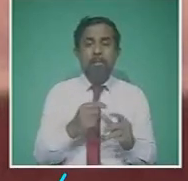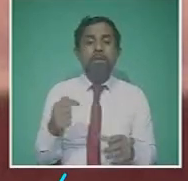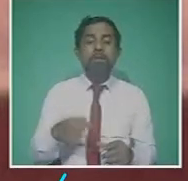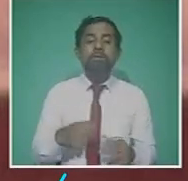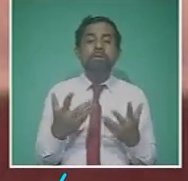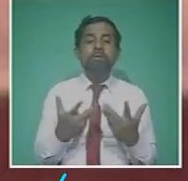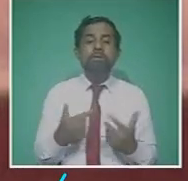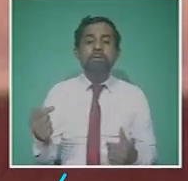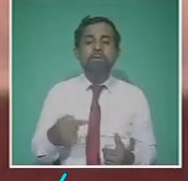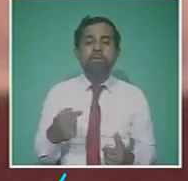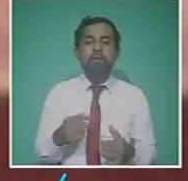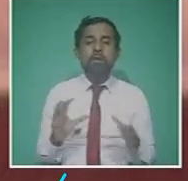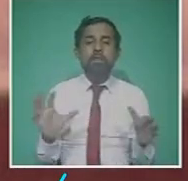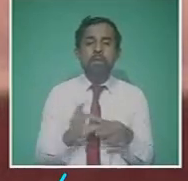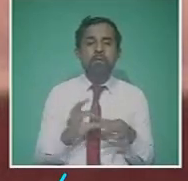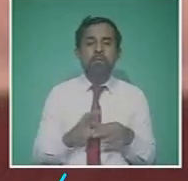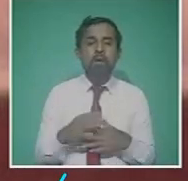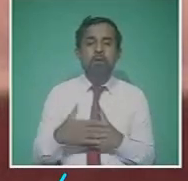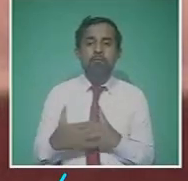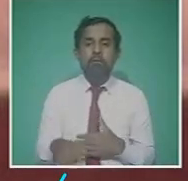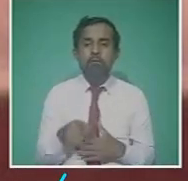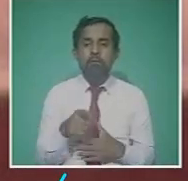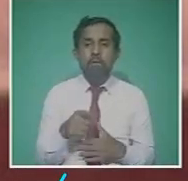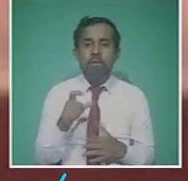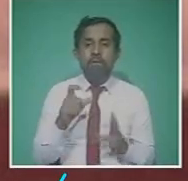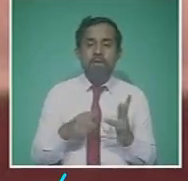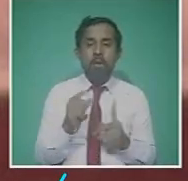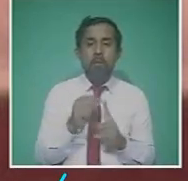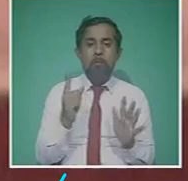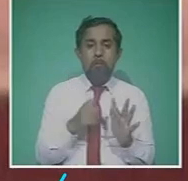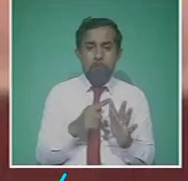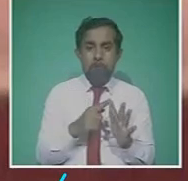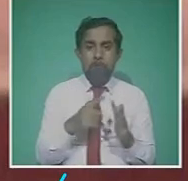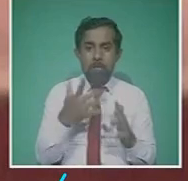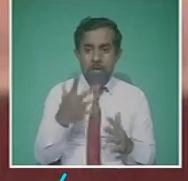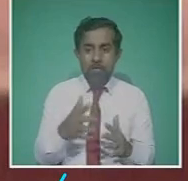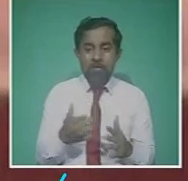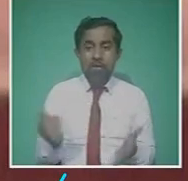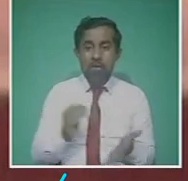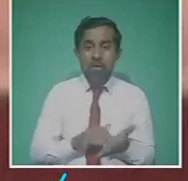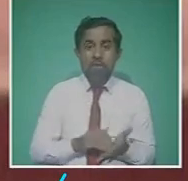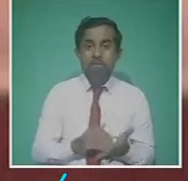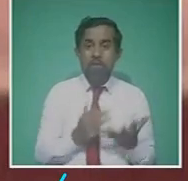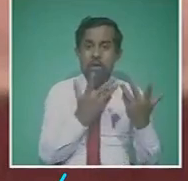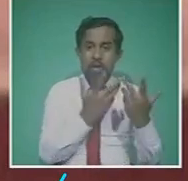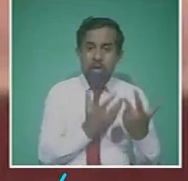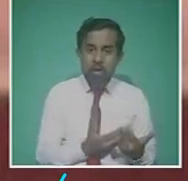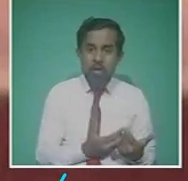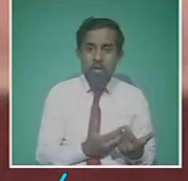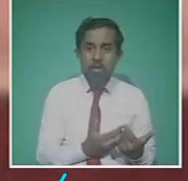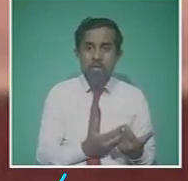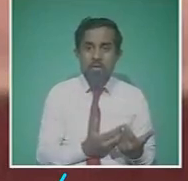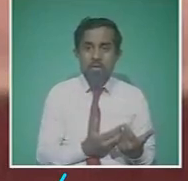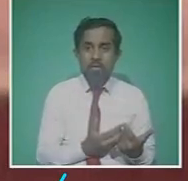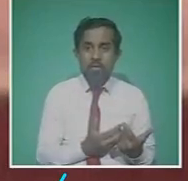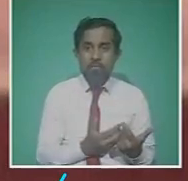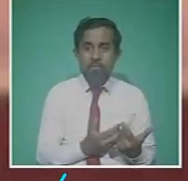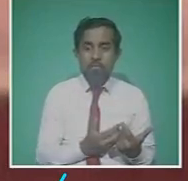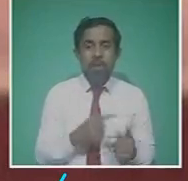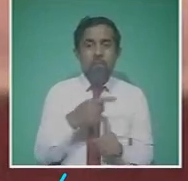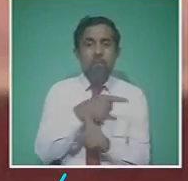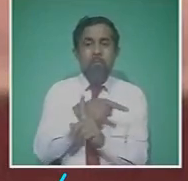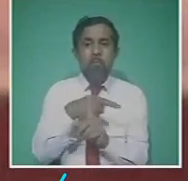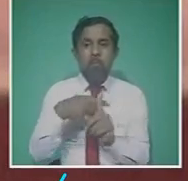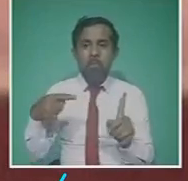වතාවක් සම්බන්ධ වෙලා තියෙනවද කියලා. කෝප් කමිටුව තිබ්බ වතාවල් ගණනාවෙන් මං හිතන්නේ